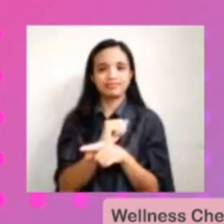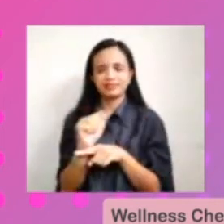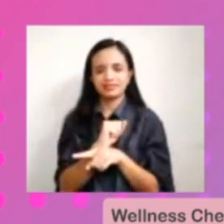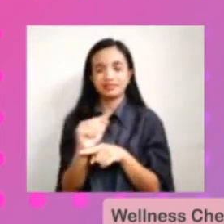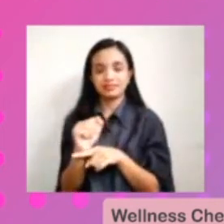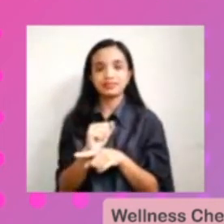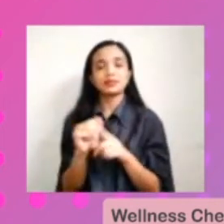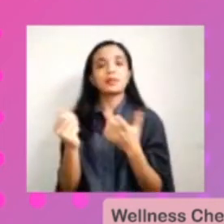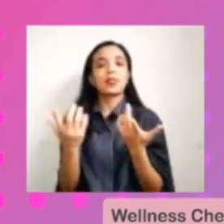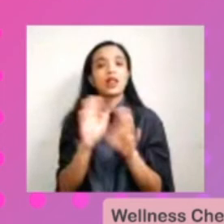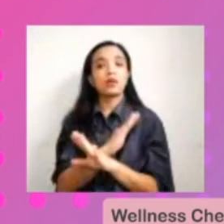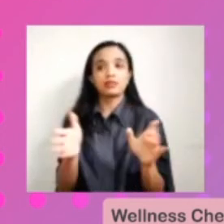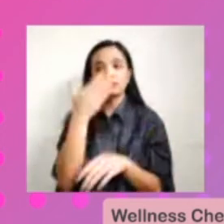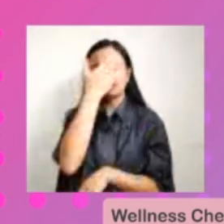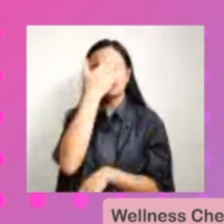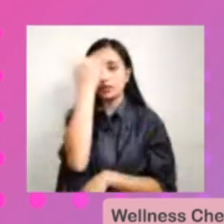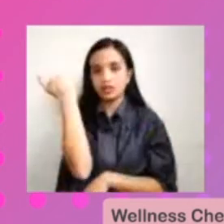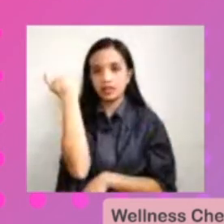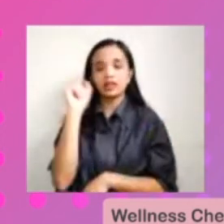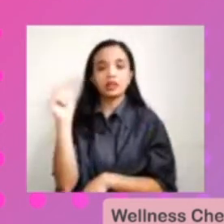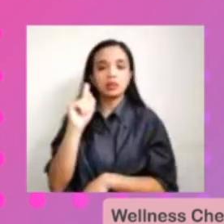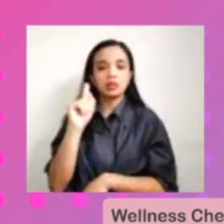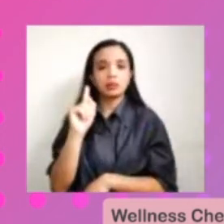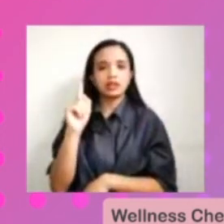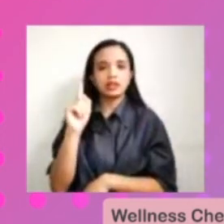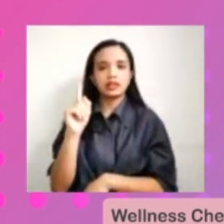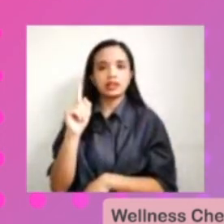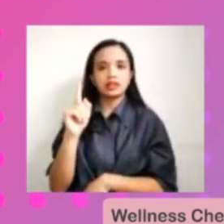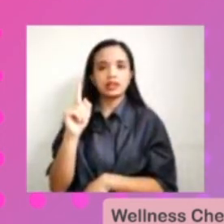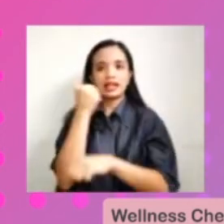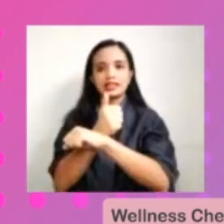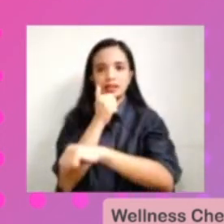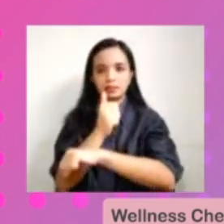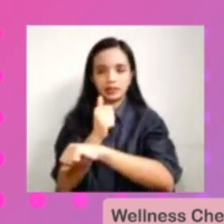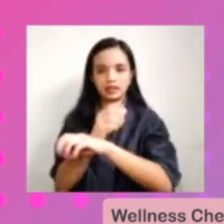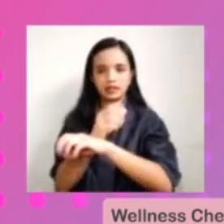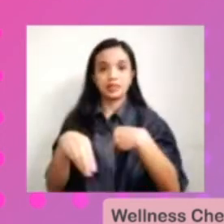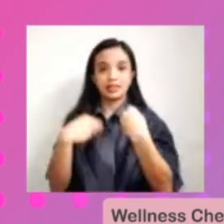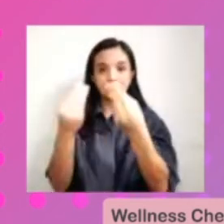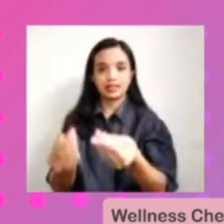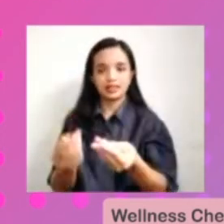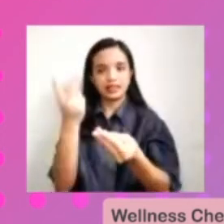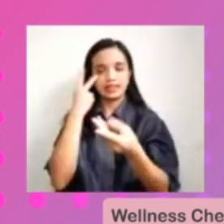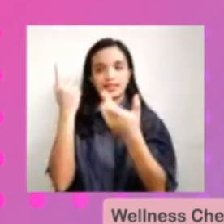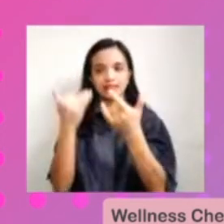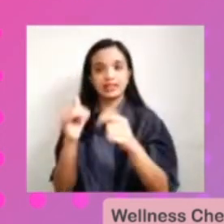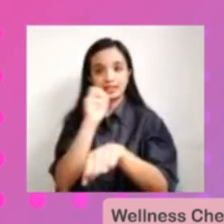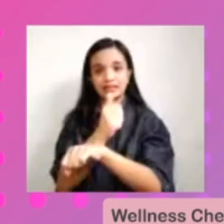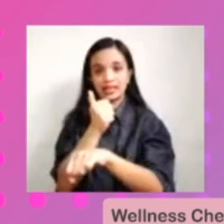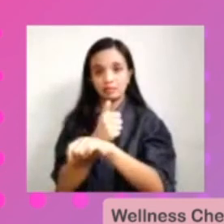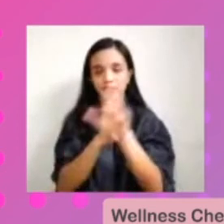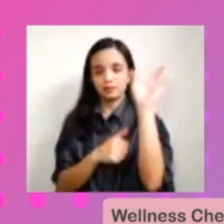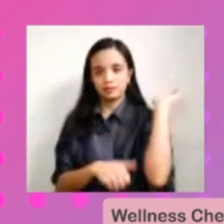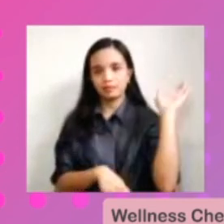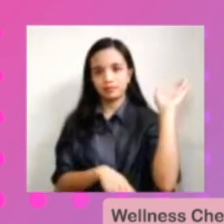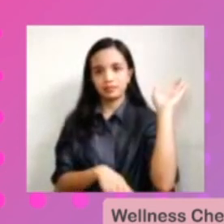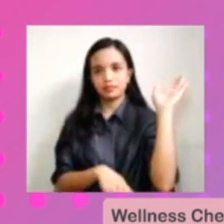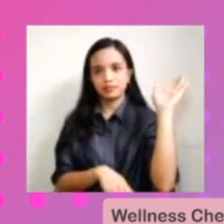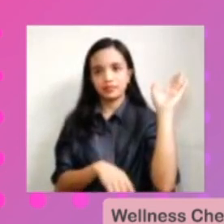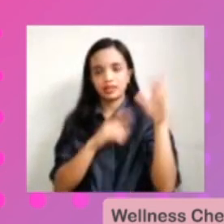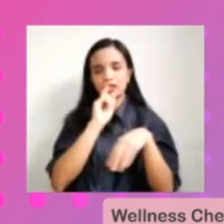pa ang ating webinar sessions. Ayan, by answering or accomplishing our evaluation po after